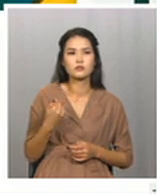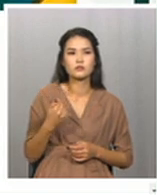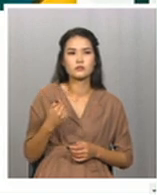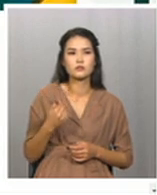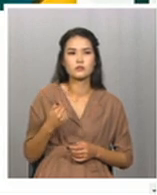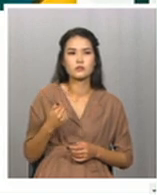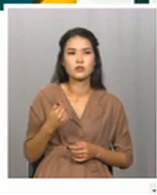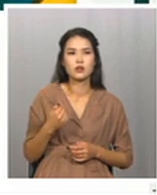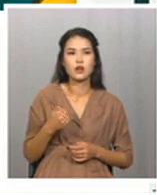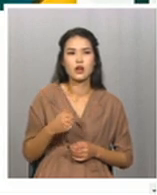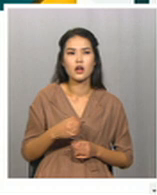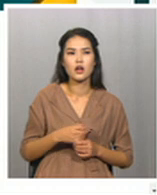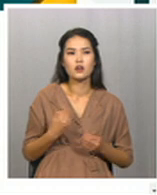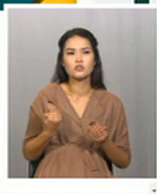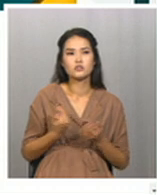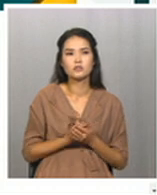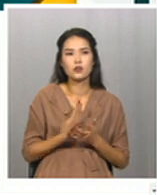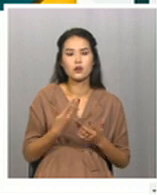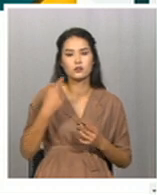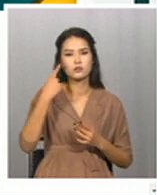жаңалықтар мен оқиғалар.